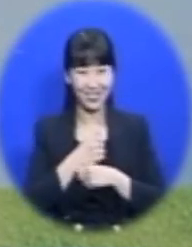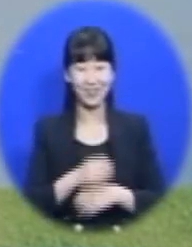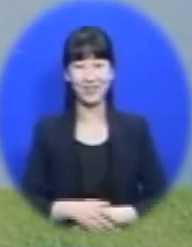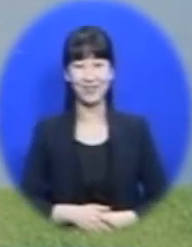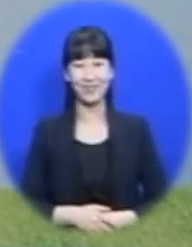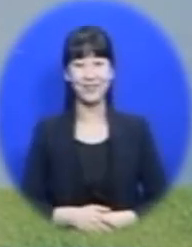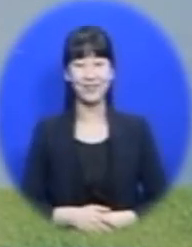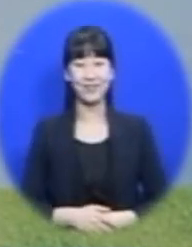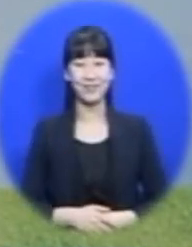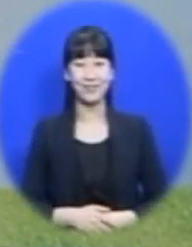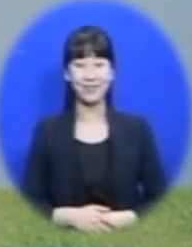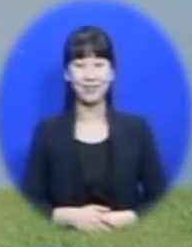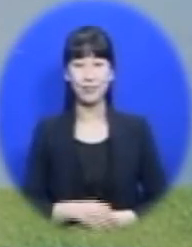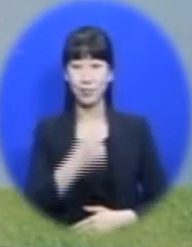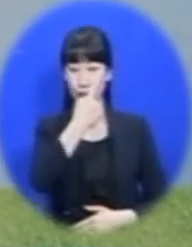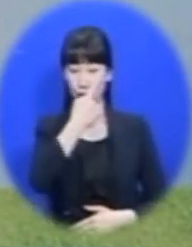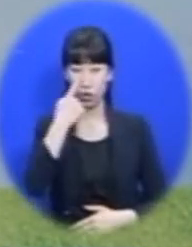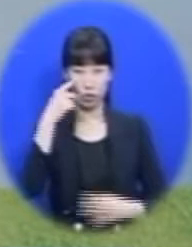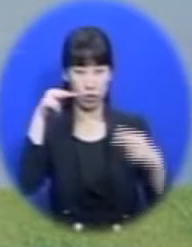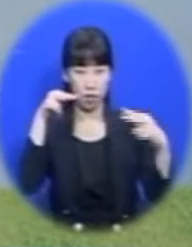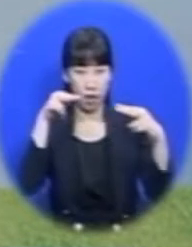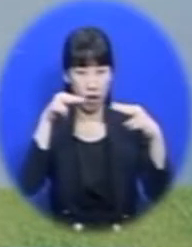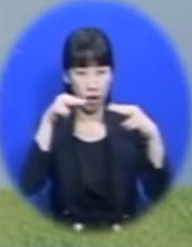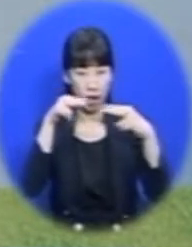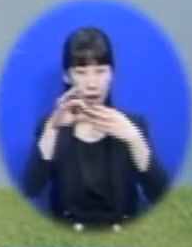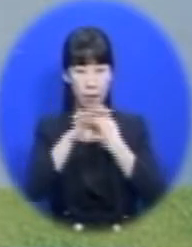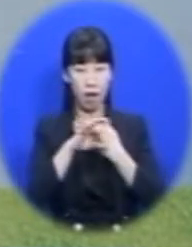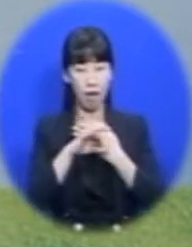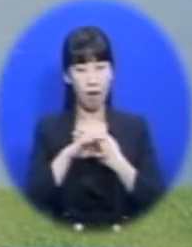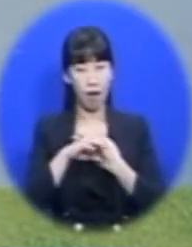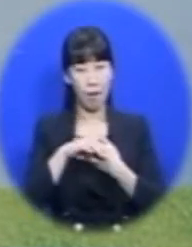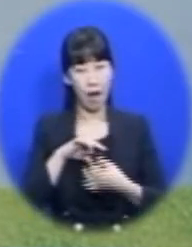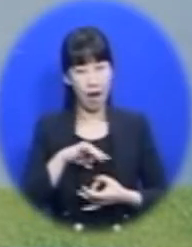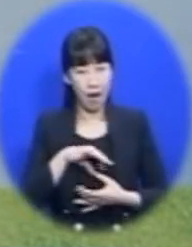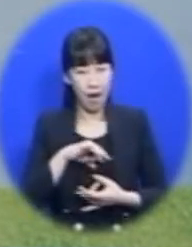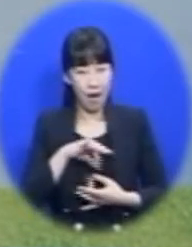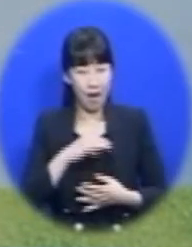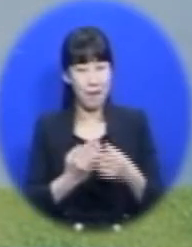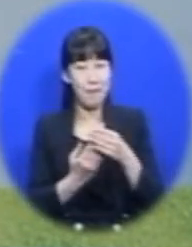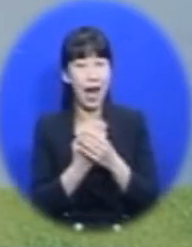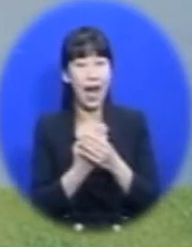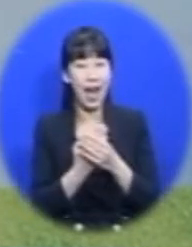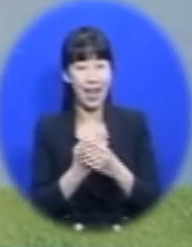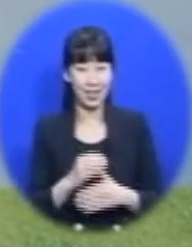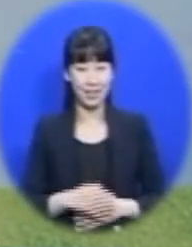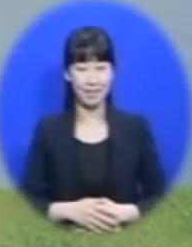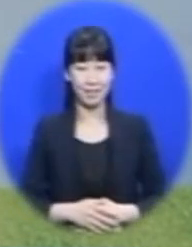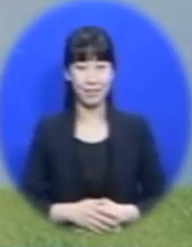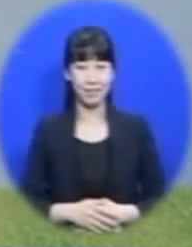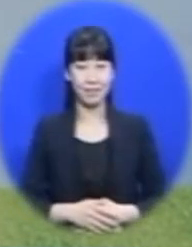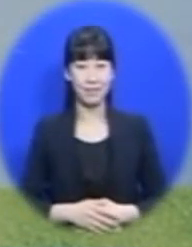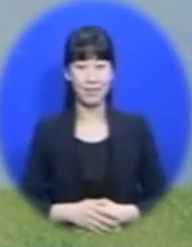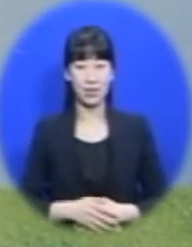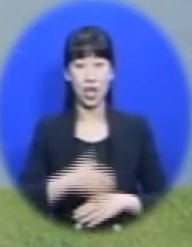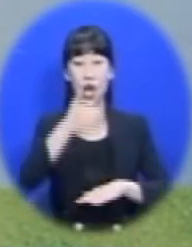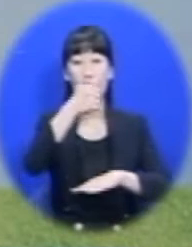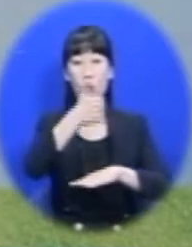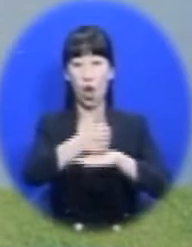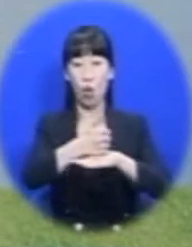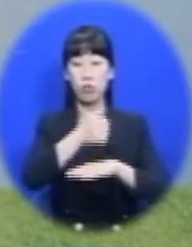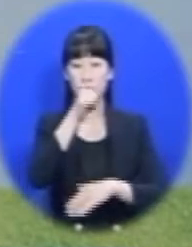눈이 맞았다. 눈 쳐다보면 이상한 감정이 일어난다는 겁니다. 엡스타인이 이런 결론을